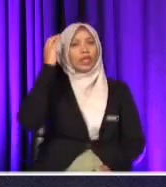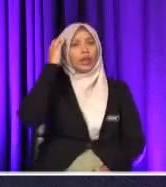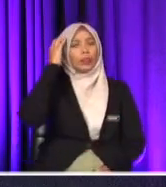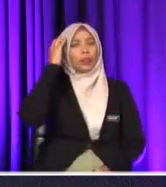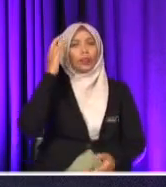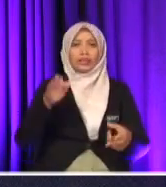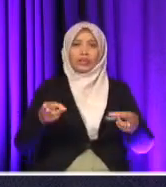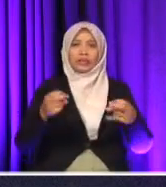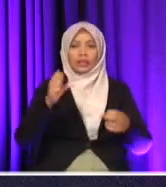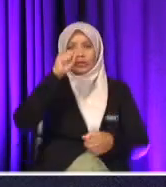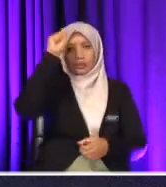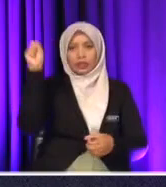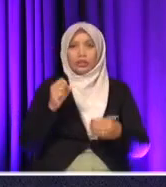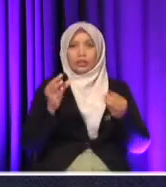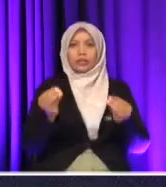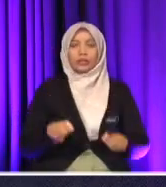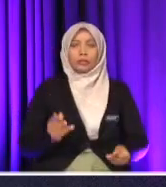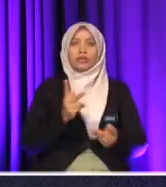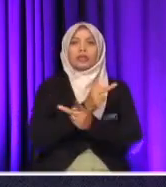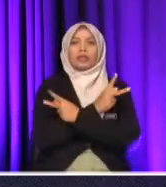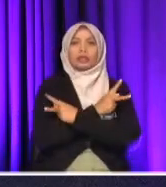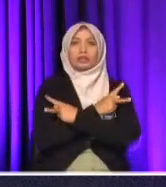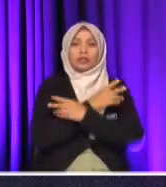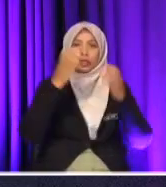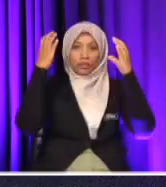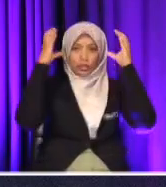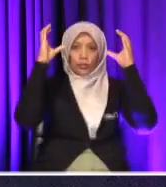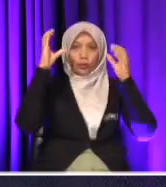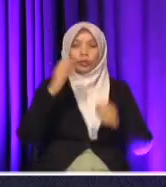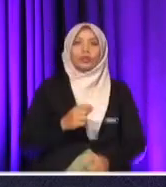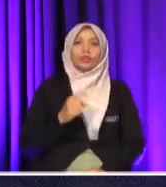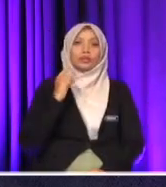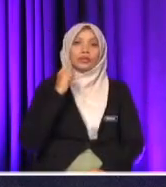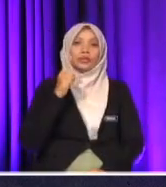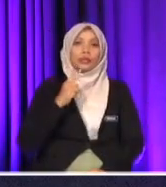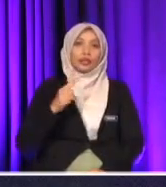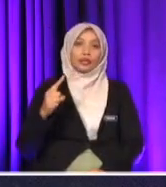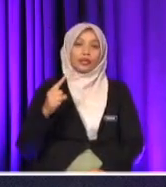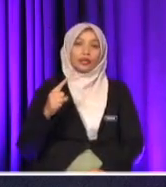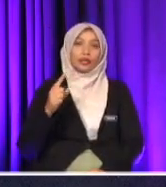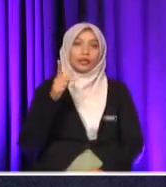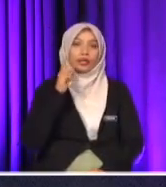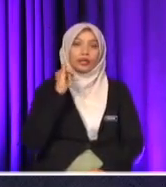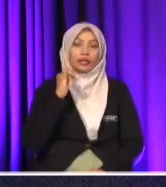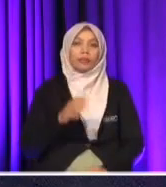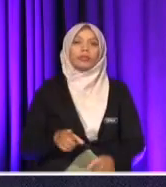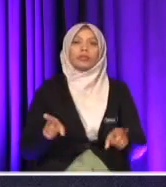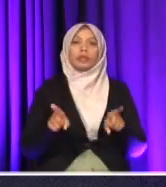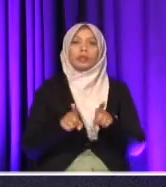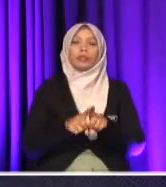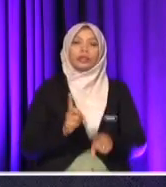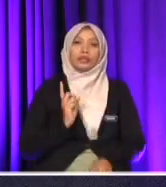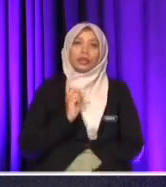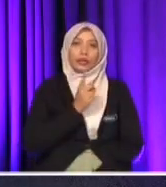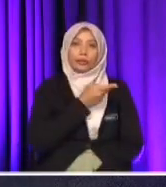soalan itu. Ya. Terima kasih kepada Cikgu Zahratul Laili daripada SM Teknik Melaka kerana sudi bersama kita pada hari ini. Terima kasih